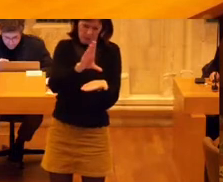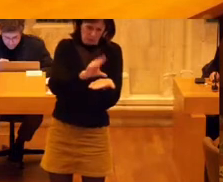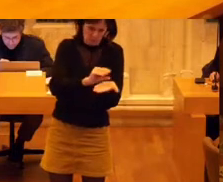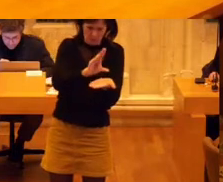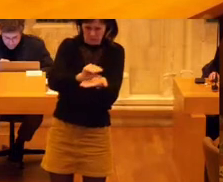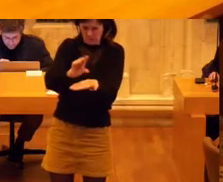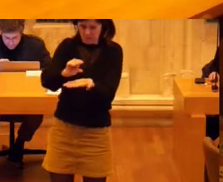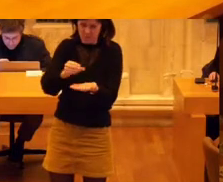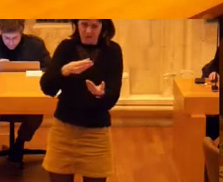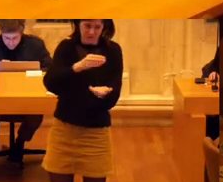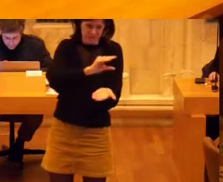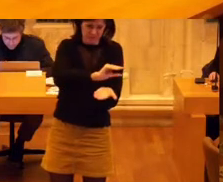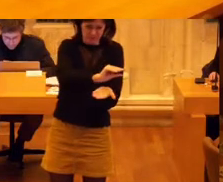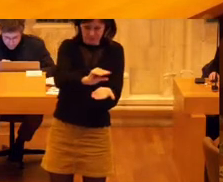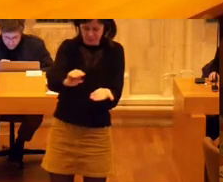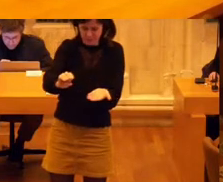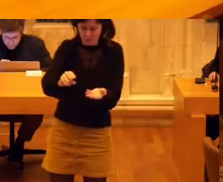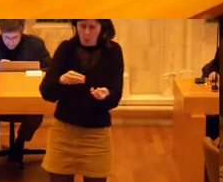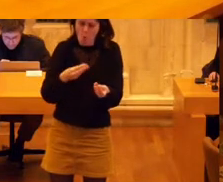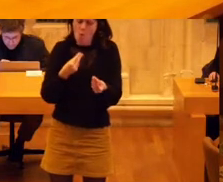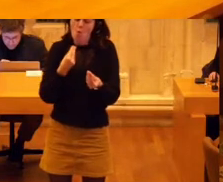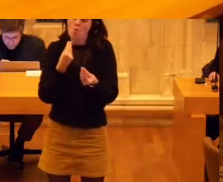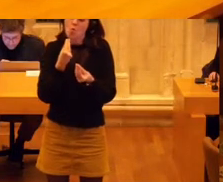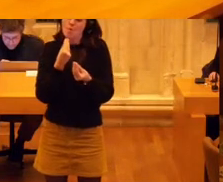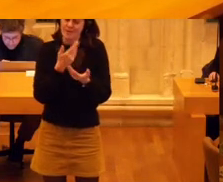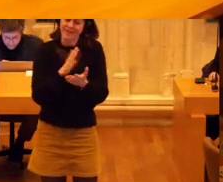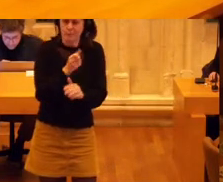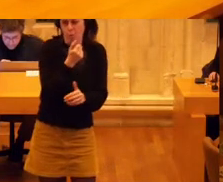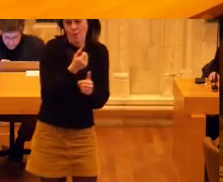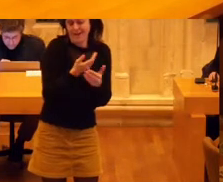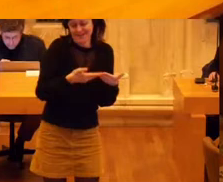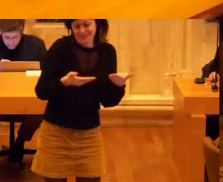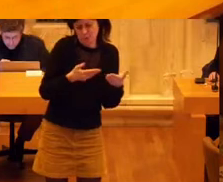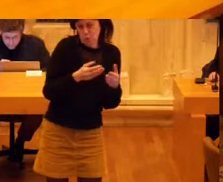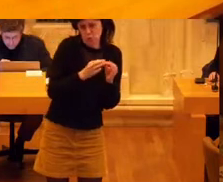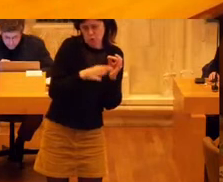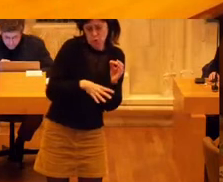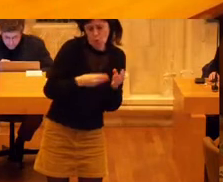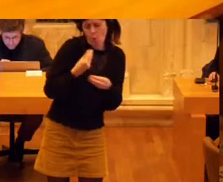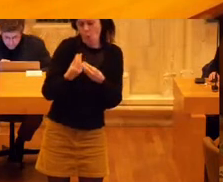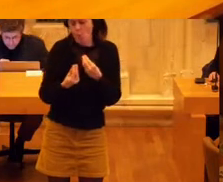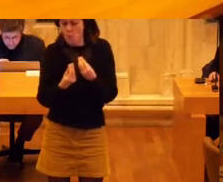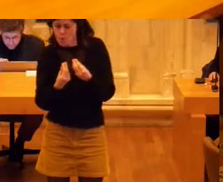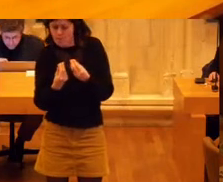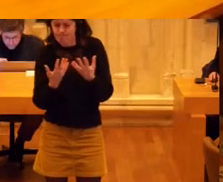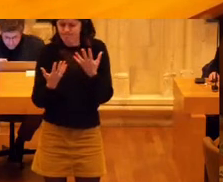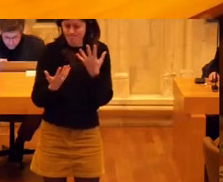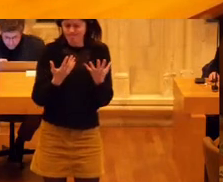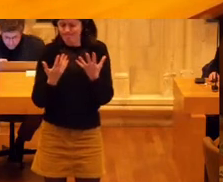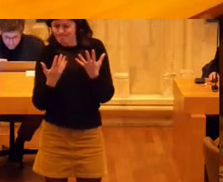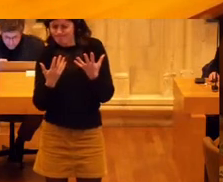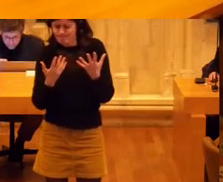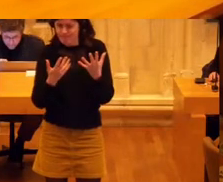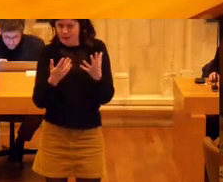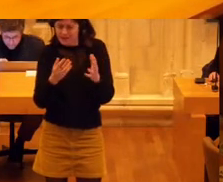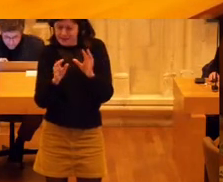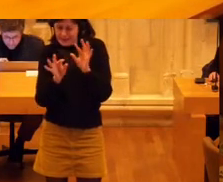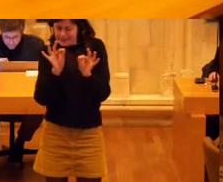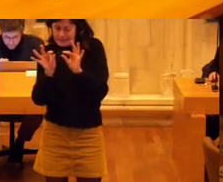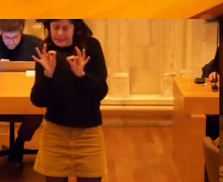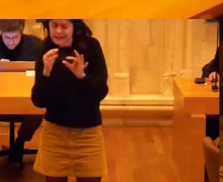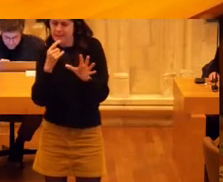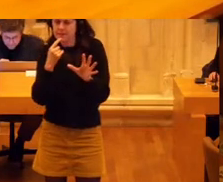de permettre la concrétisation et un accompagnement certain des associations. Et donc on est à chaque fois